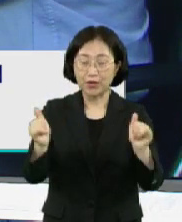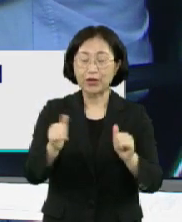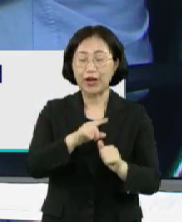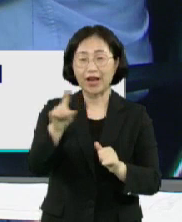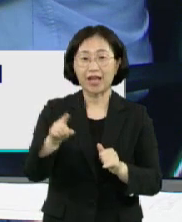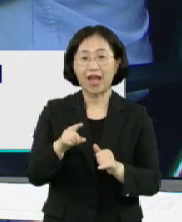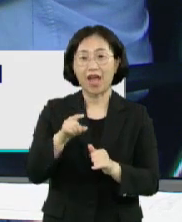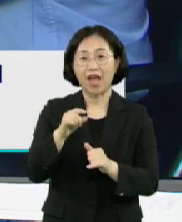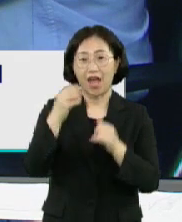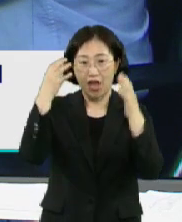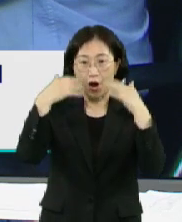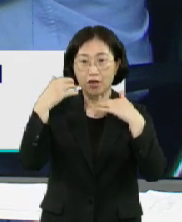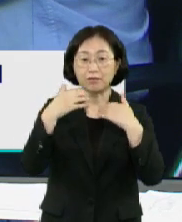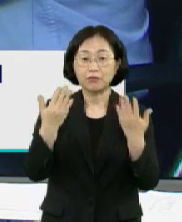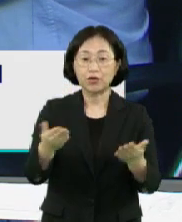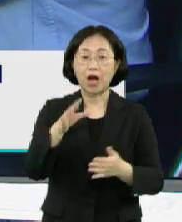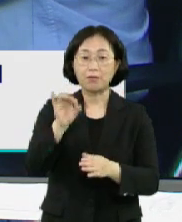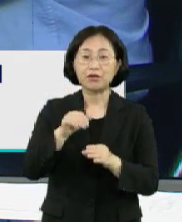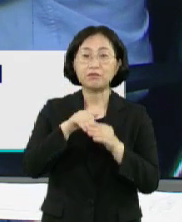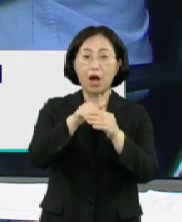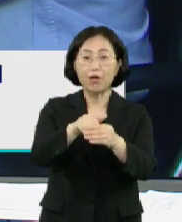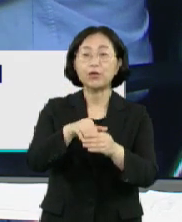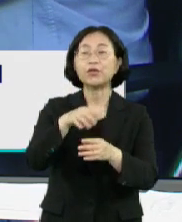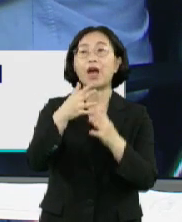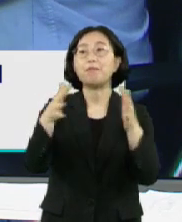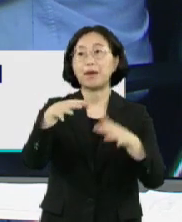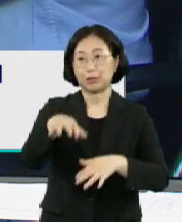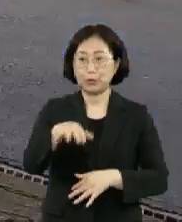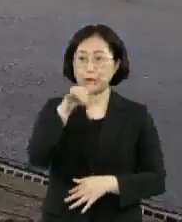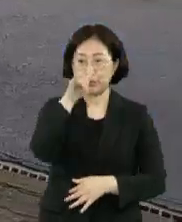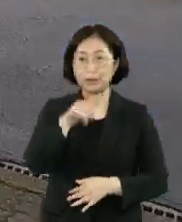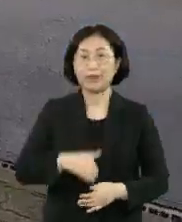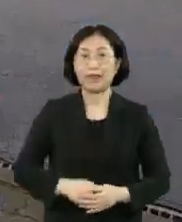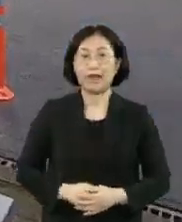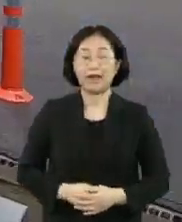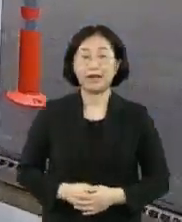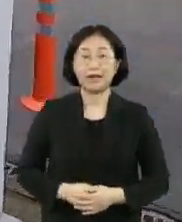지급해 화제가 되고 있습니다. 조혜영 기자가 만나봤습니다.